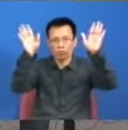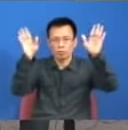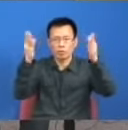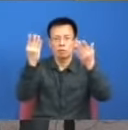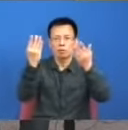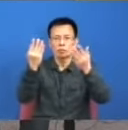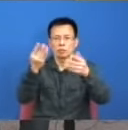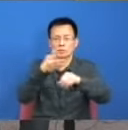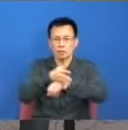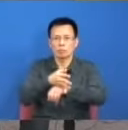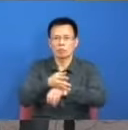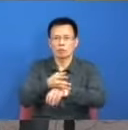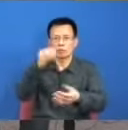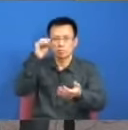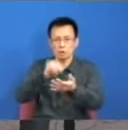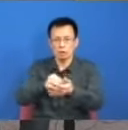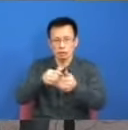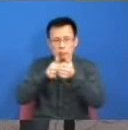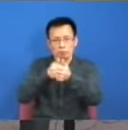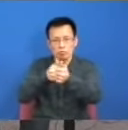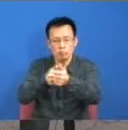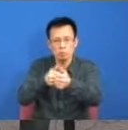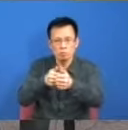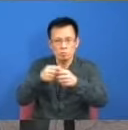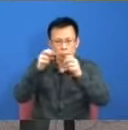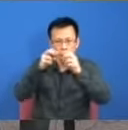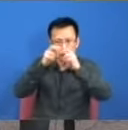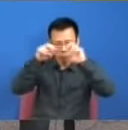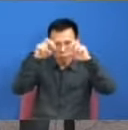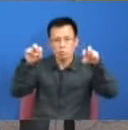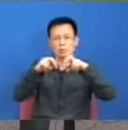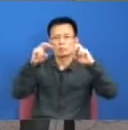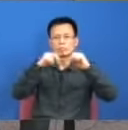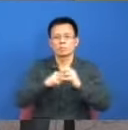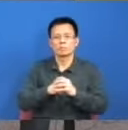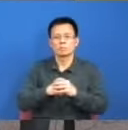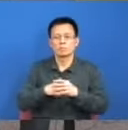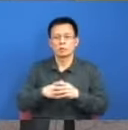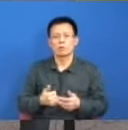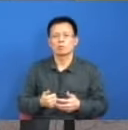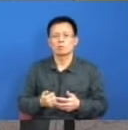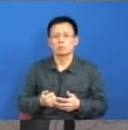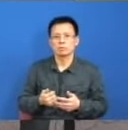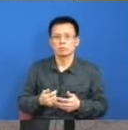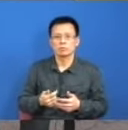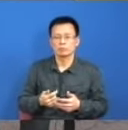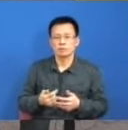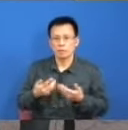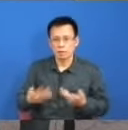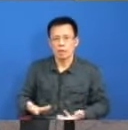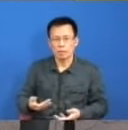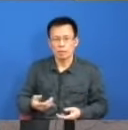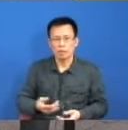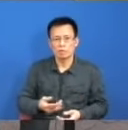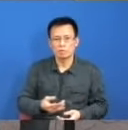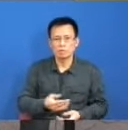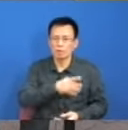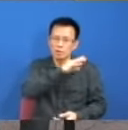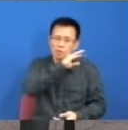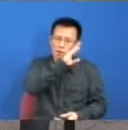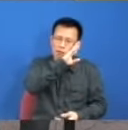接受嘅。我哋一定會追究到底， 冇錯 啊，一定唔會放過。好啦，咁你今晚係咪要瞓一場好